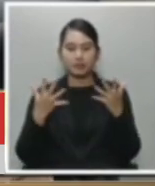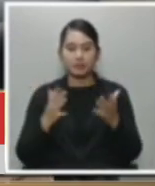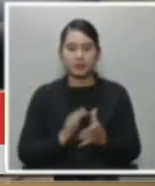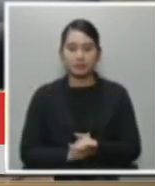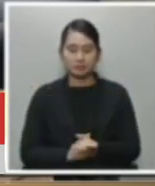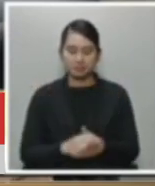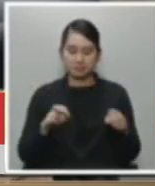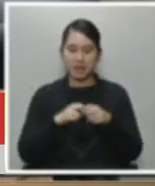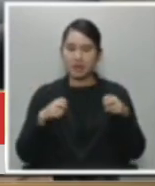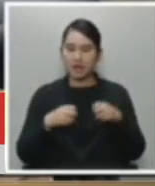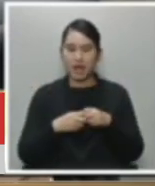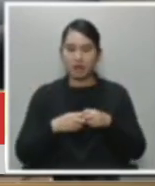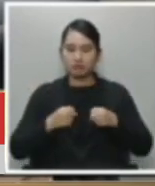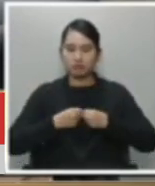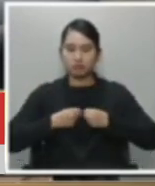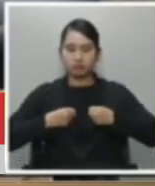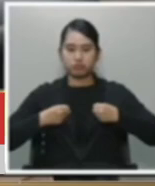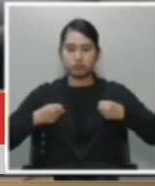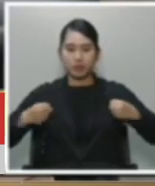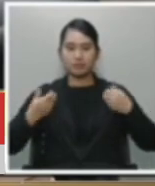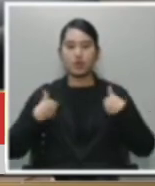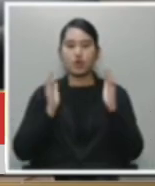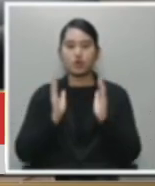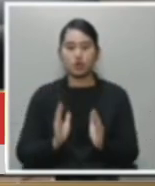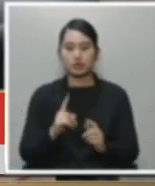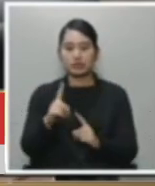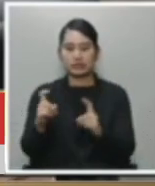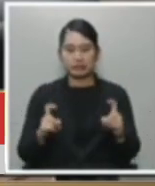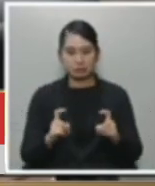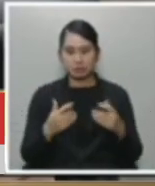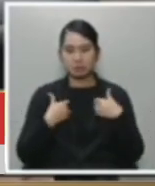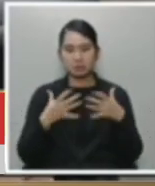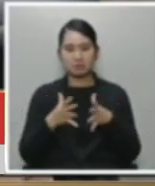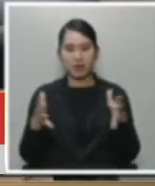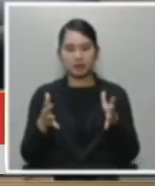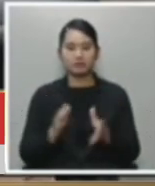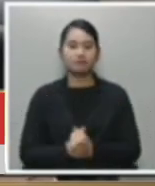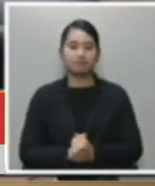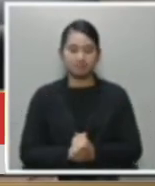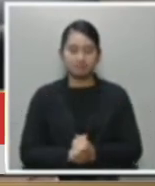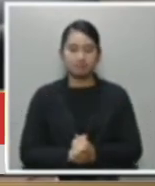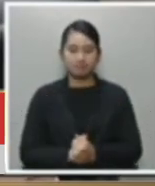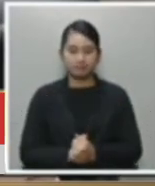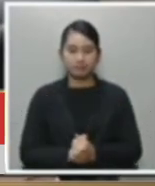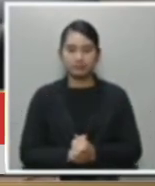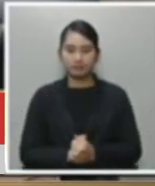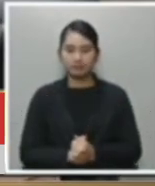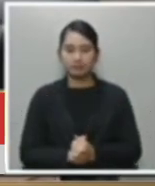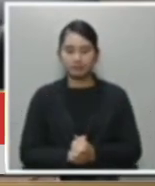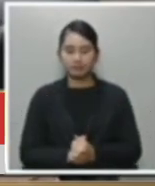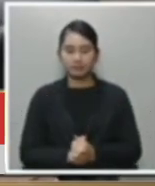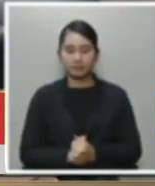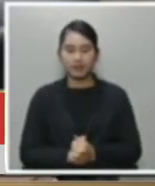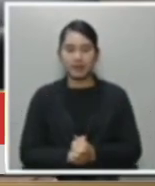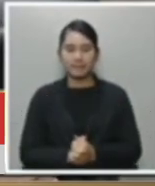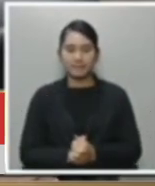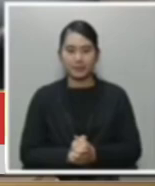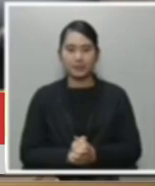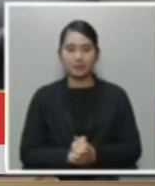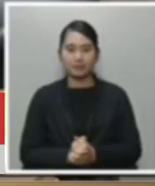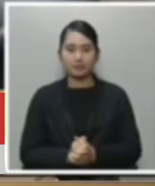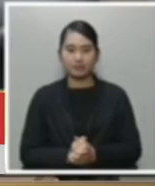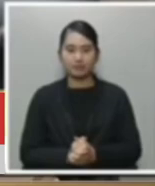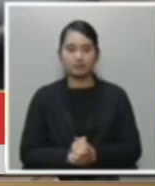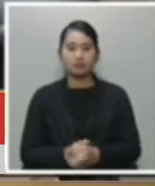งทำให้เหตุการณ์บานปลายลุกลามจนมีผู้เสียชีวิตและบาดเจ็บเป็นจำนวนมากท่านประธานที่เคารพครับท่านนายกรัฐม